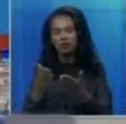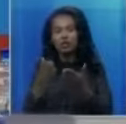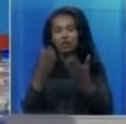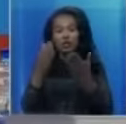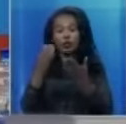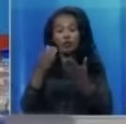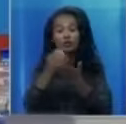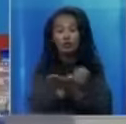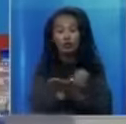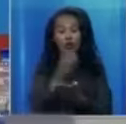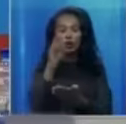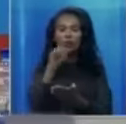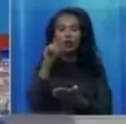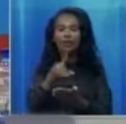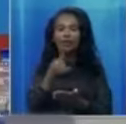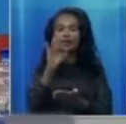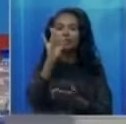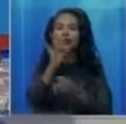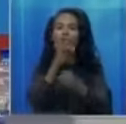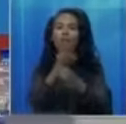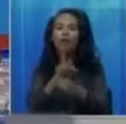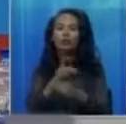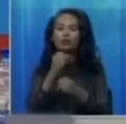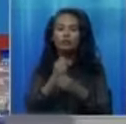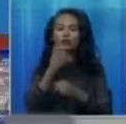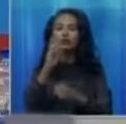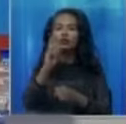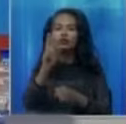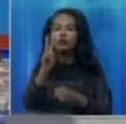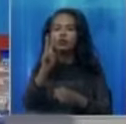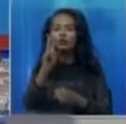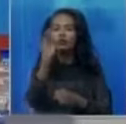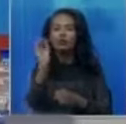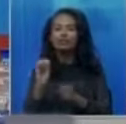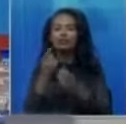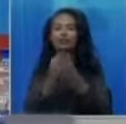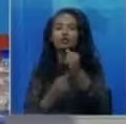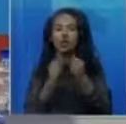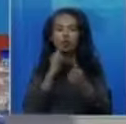ሜቴክ 8 ዓመት ሰርቶ 62% ብቻ ነው ያደረሰው።